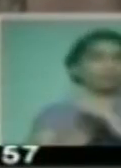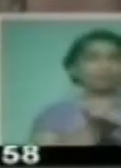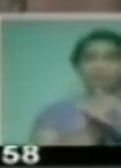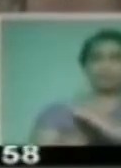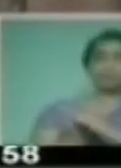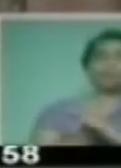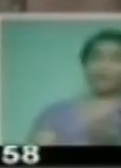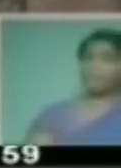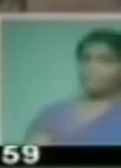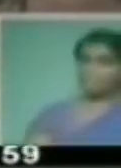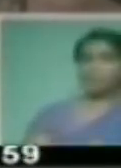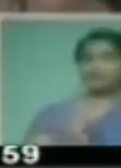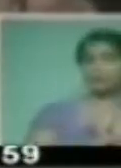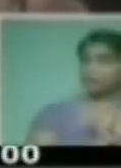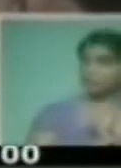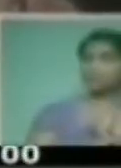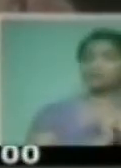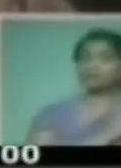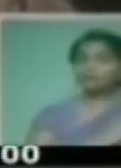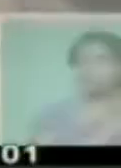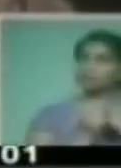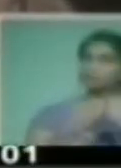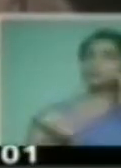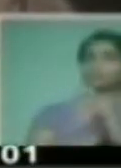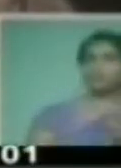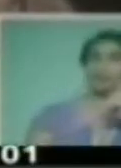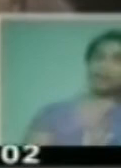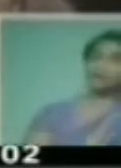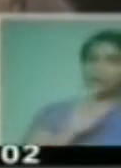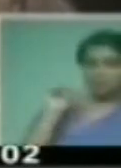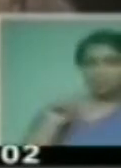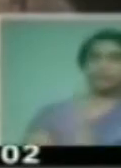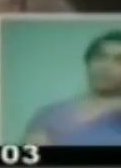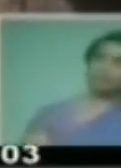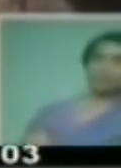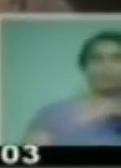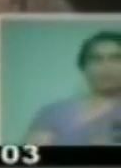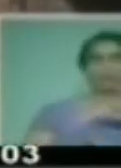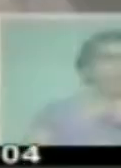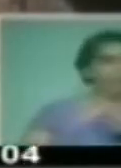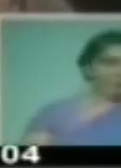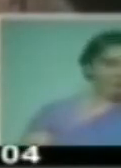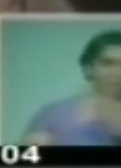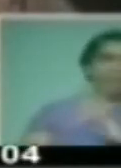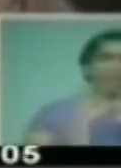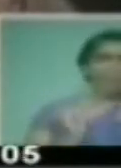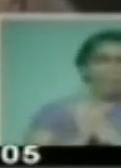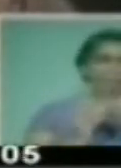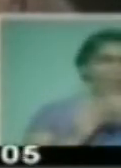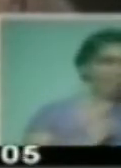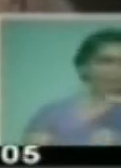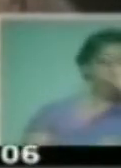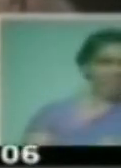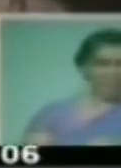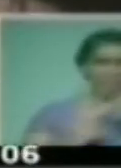முறையில் செயற்படுத்தப்பட்டிருந்தால் அதன் மூலம் நாட்டுக்கு பெருமளவு அனுகூலங்கள் கிடைத்திருக்கும். இதனூடாக தென்கிழக்கு ஆசியாவுடனான பொருளாதார உறவு மேலும்